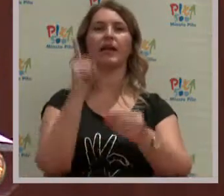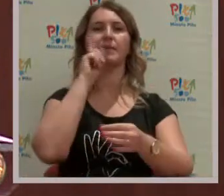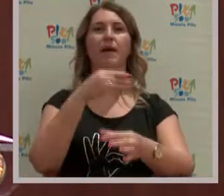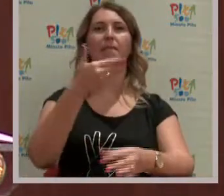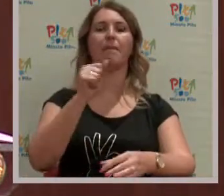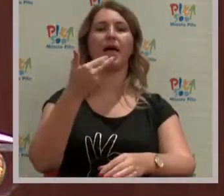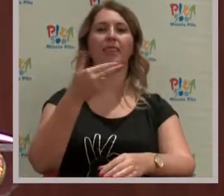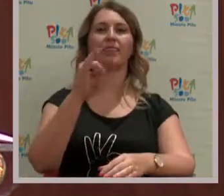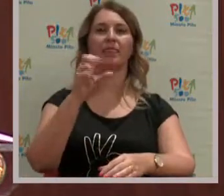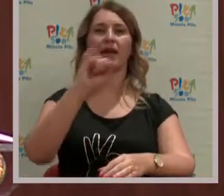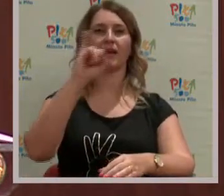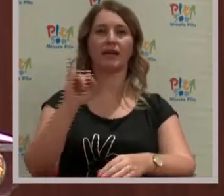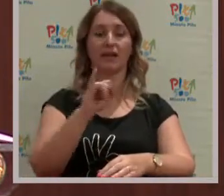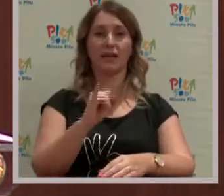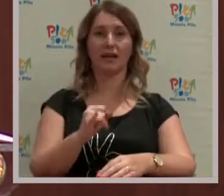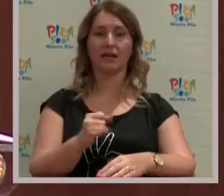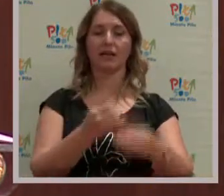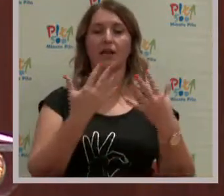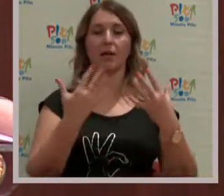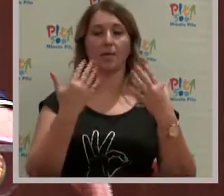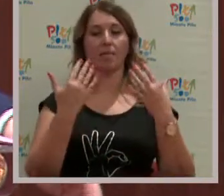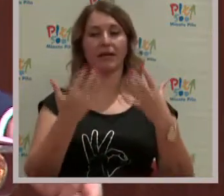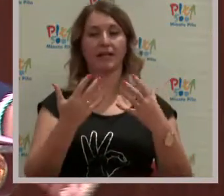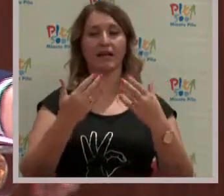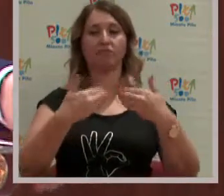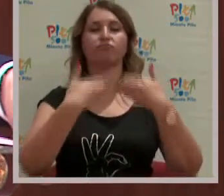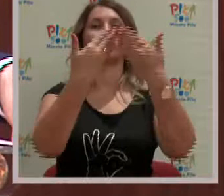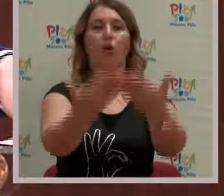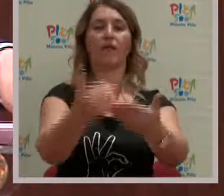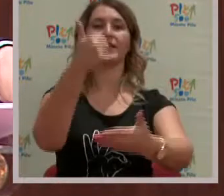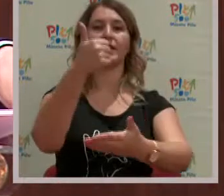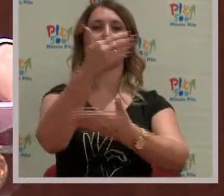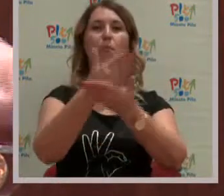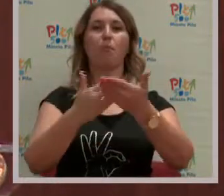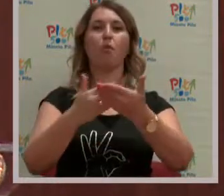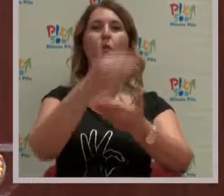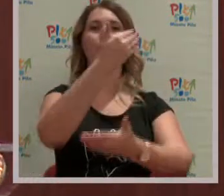było przekazanie kwoty pół miliona złotych na rzecz